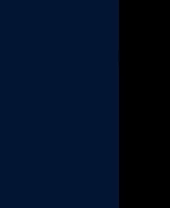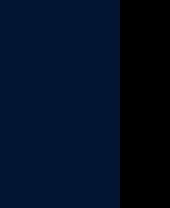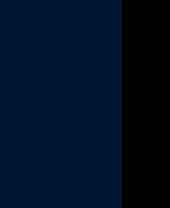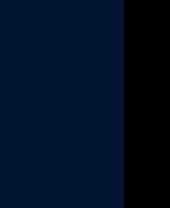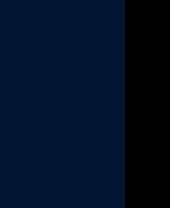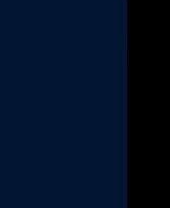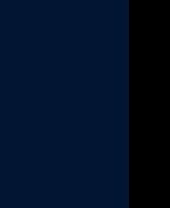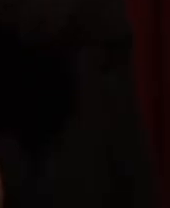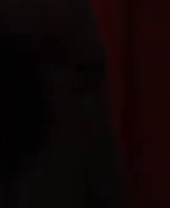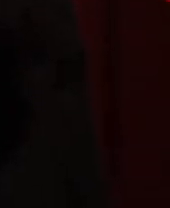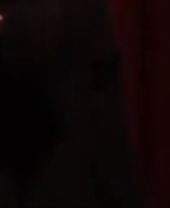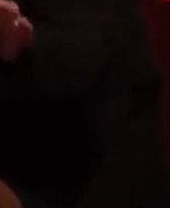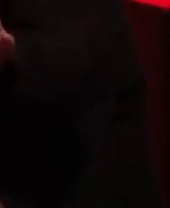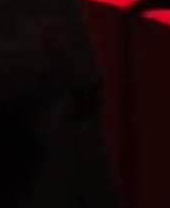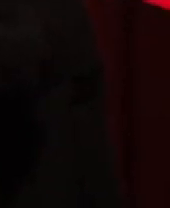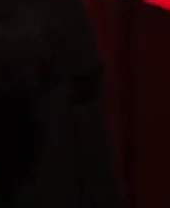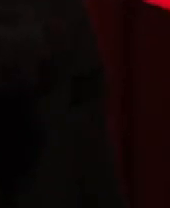fois Jean Castex